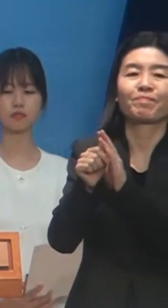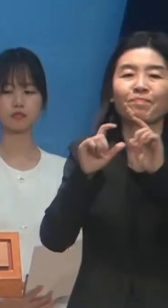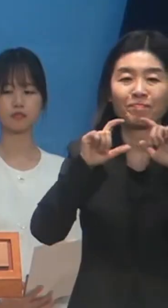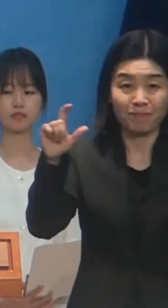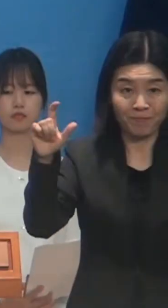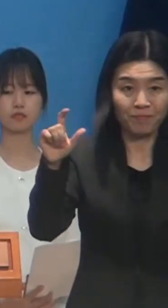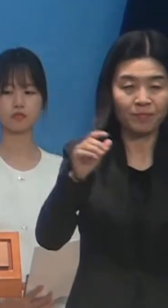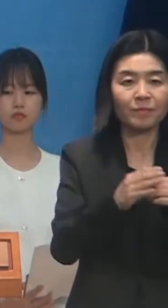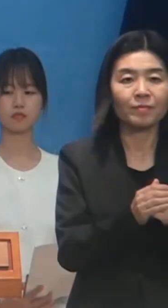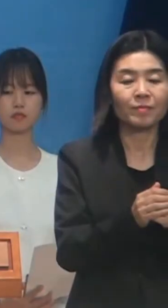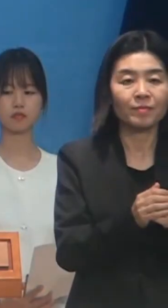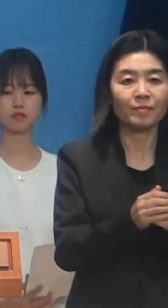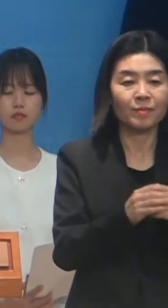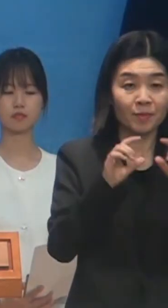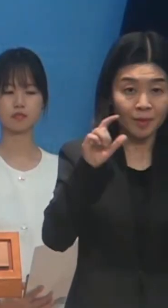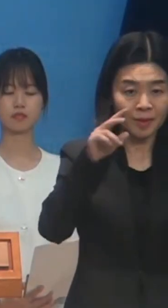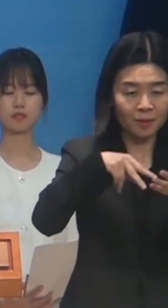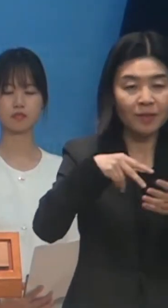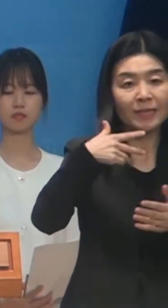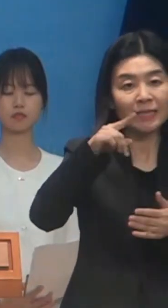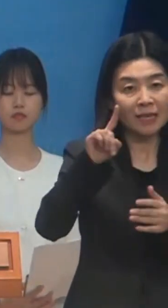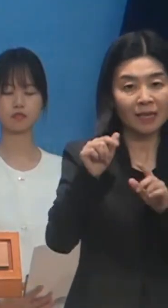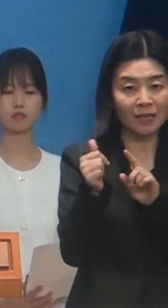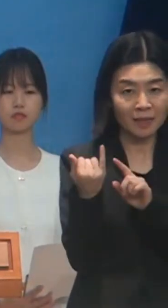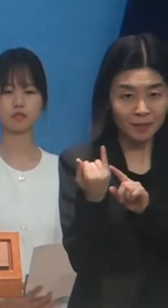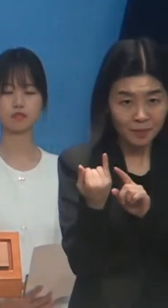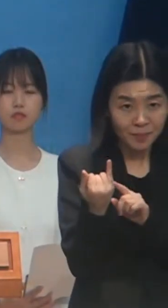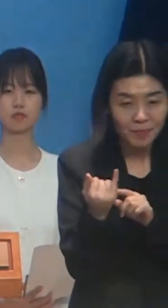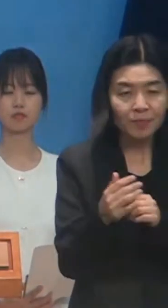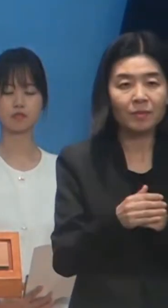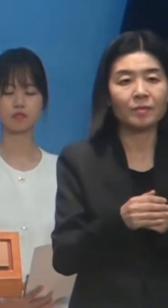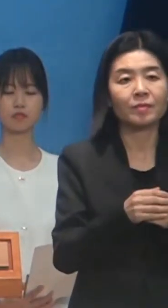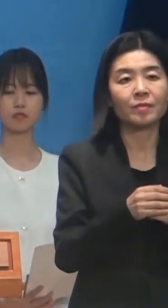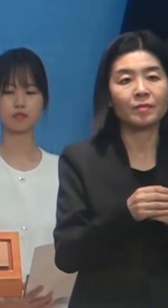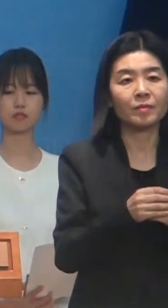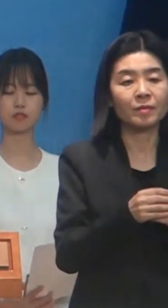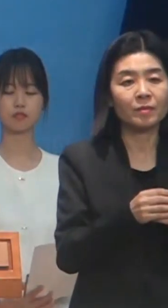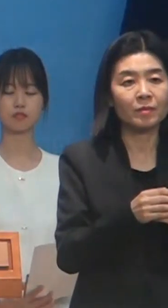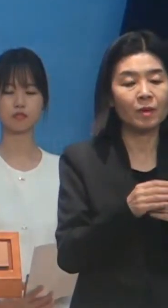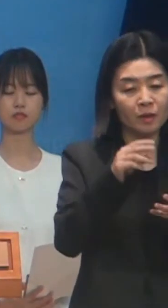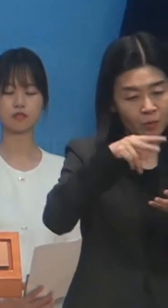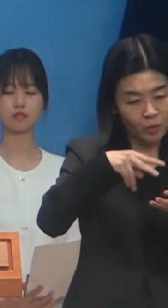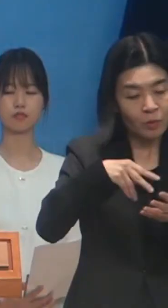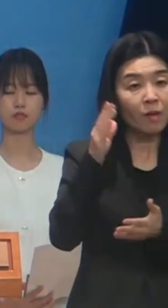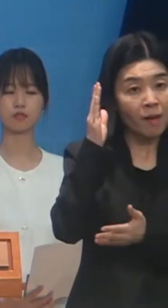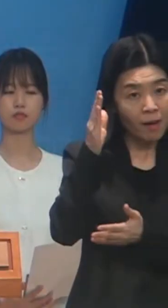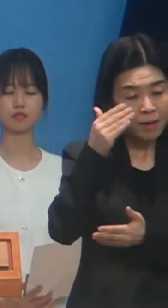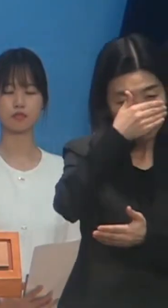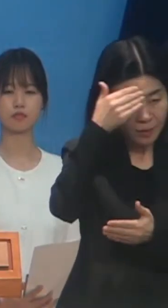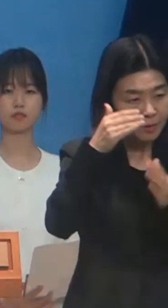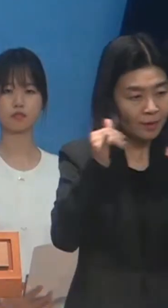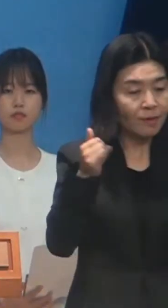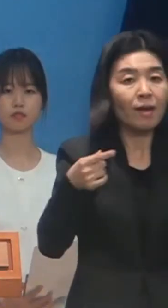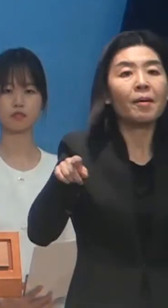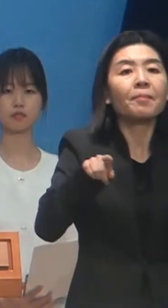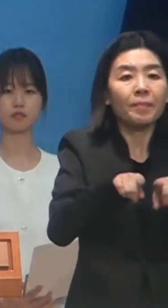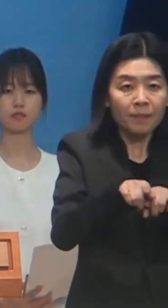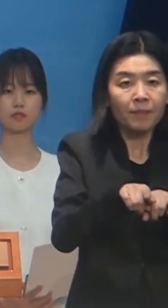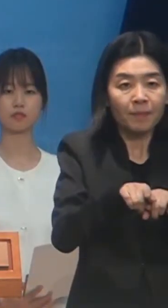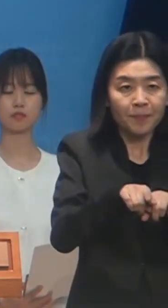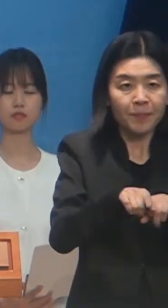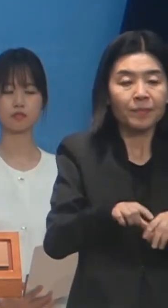차현선 청년, 그리고 성명서를 낭독할 최다수 청년, 그 이외의 청년들이 같이